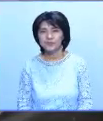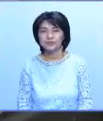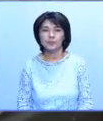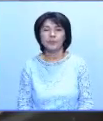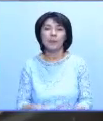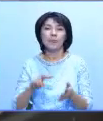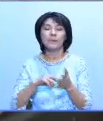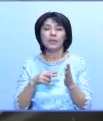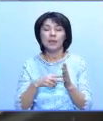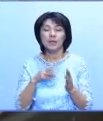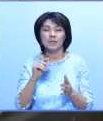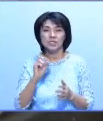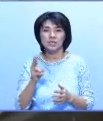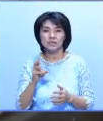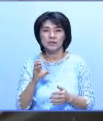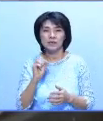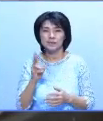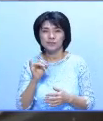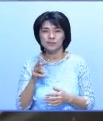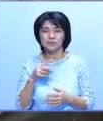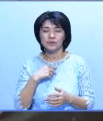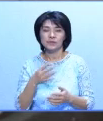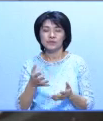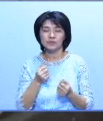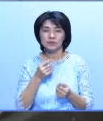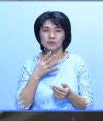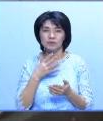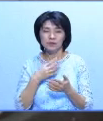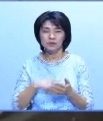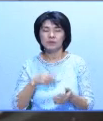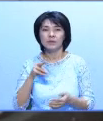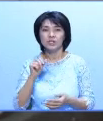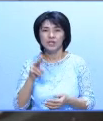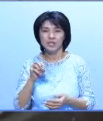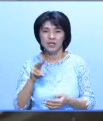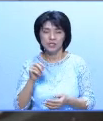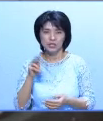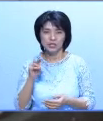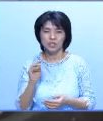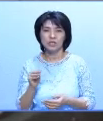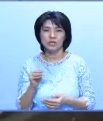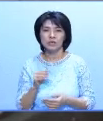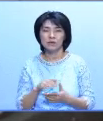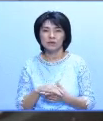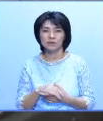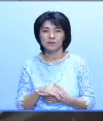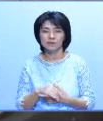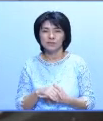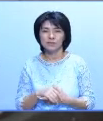В программе «Час Акима» я взял на себя вот челлендж, объявил. В челлендже я